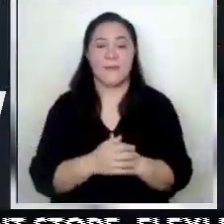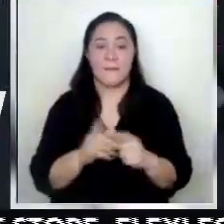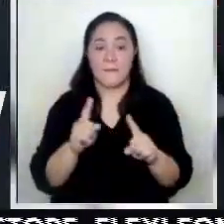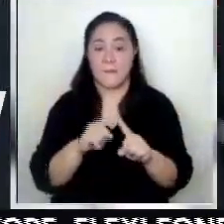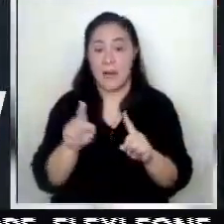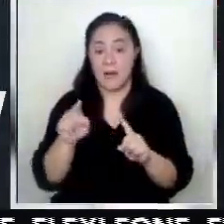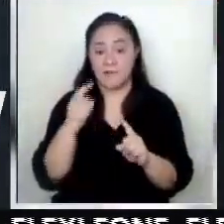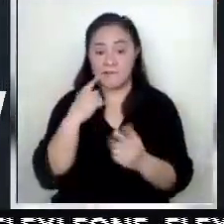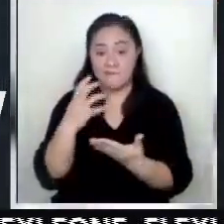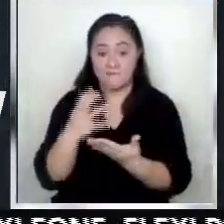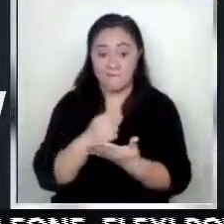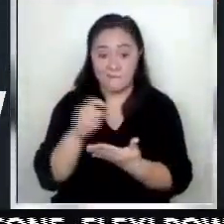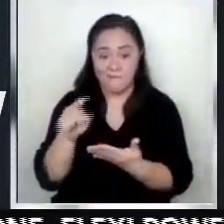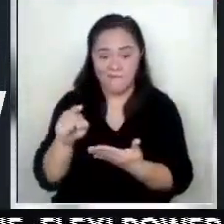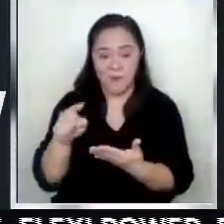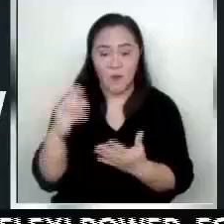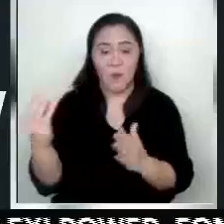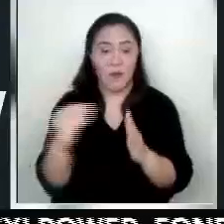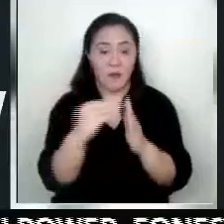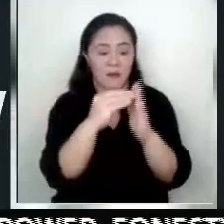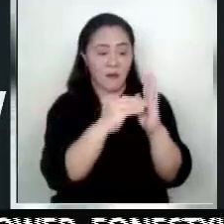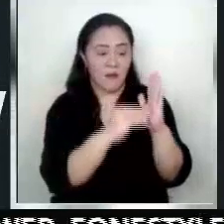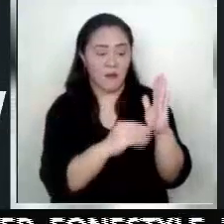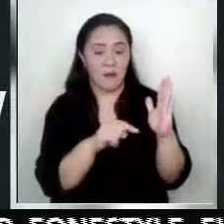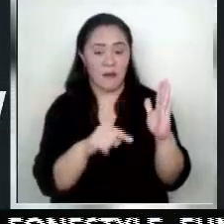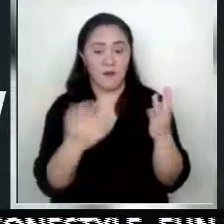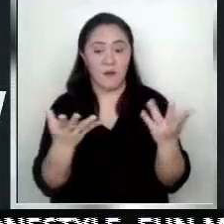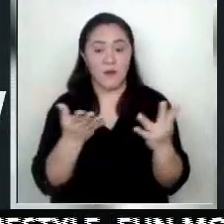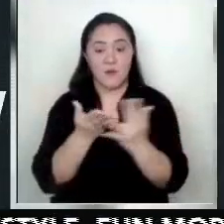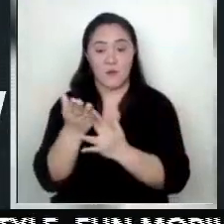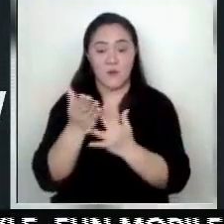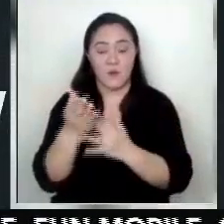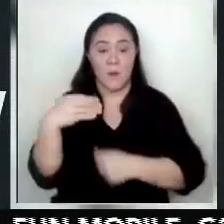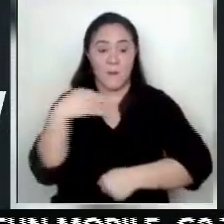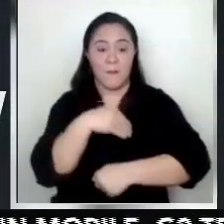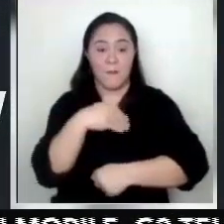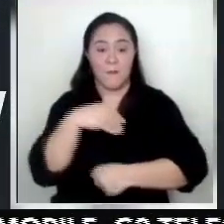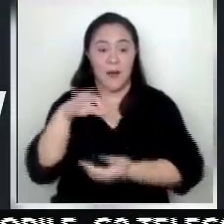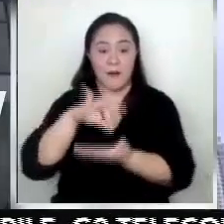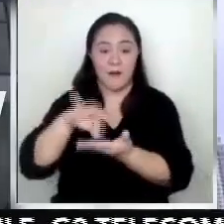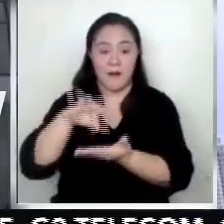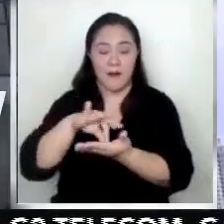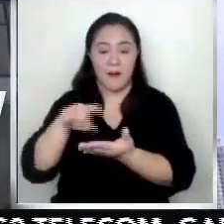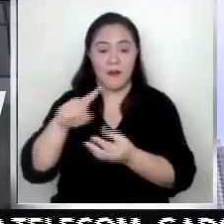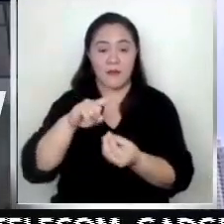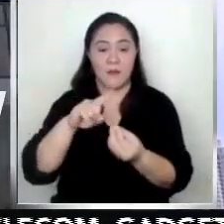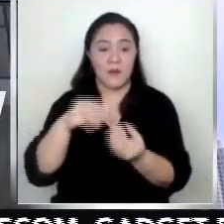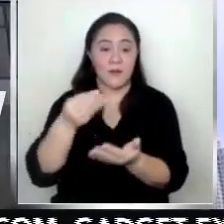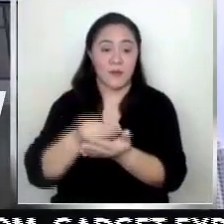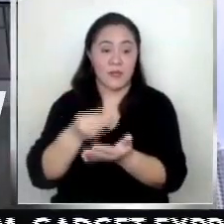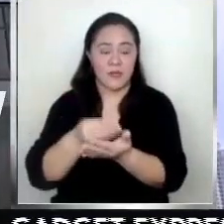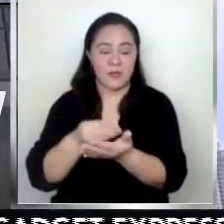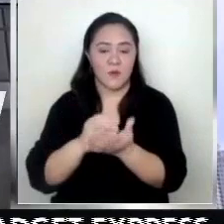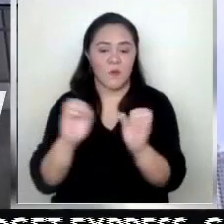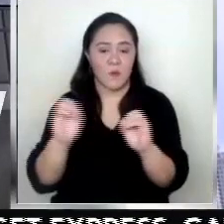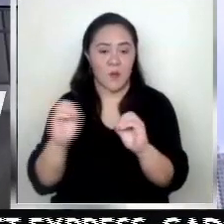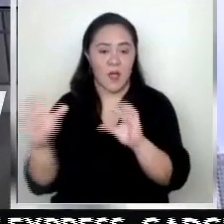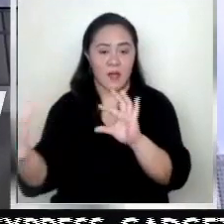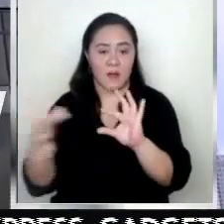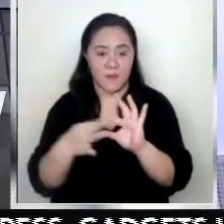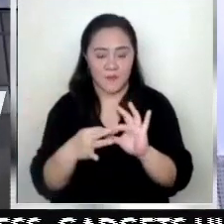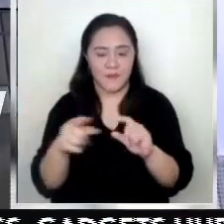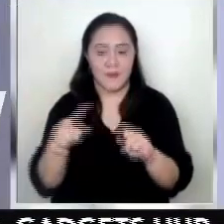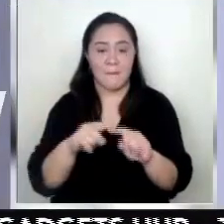naman daw dito ang mga datos sa tulad ng mga bank account numbers o iba pang panal na impormasyon ayon sa psa mga datos mula